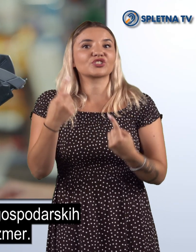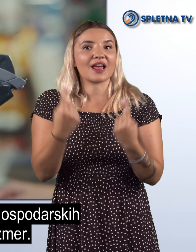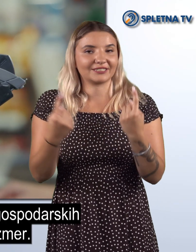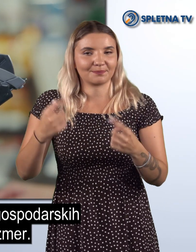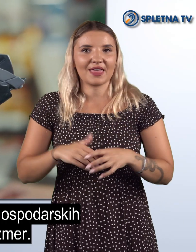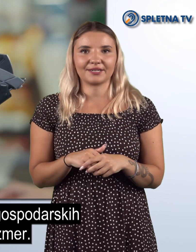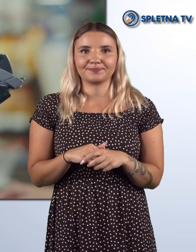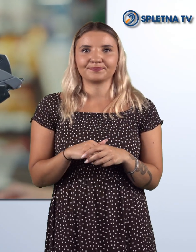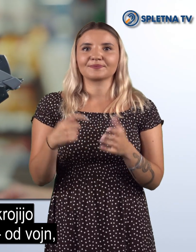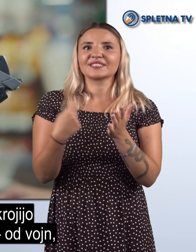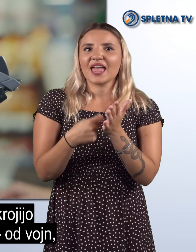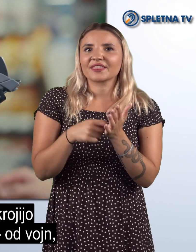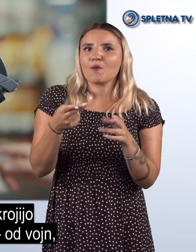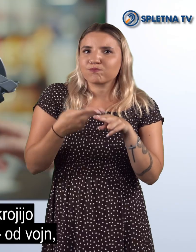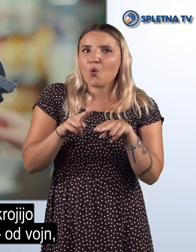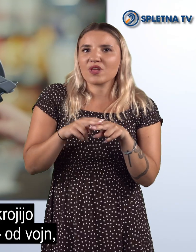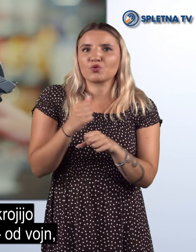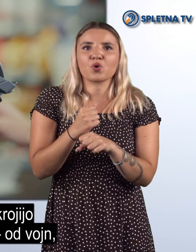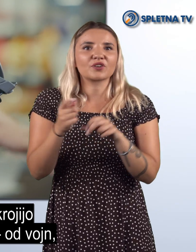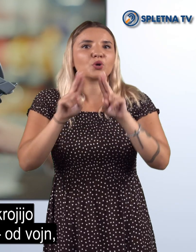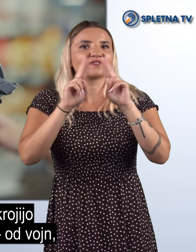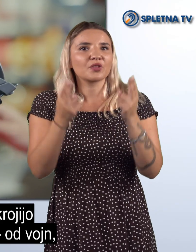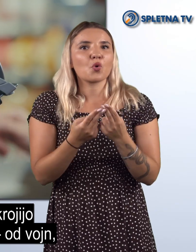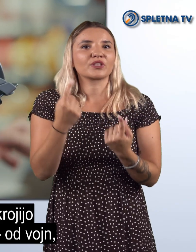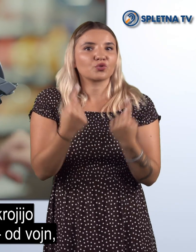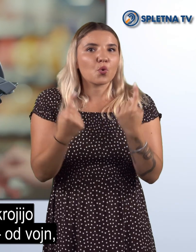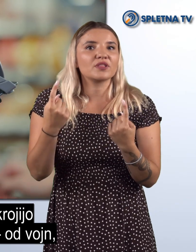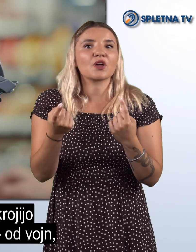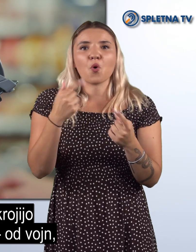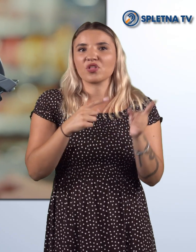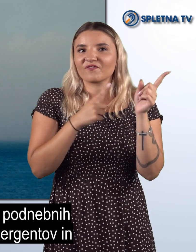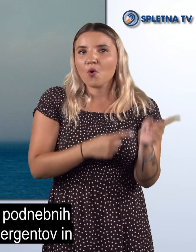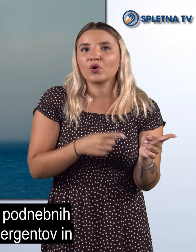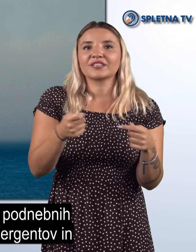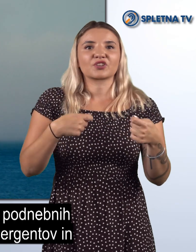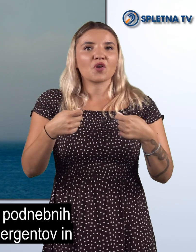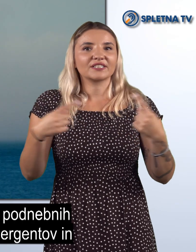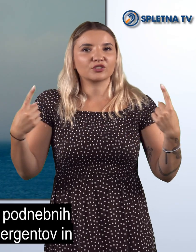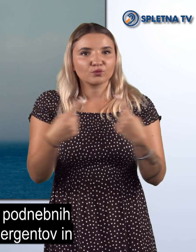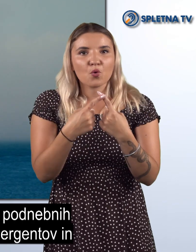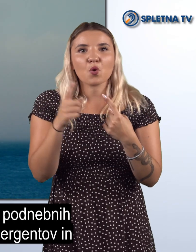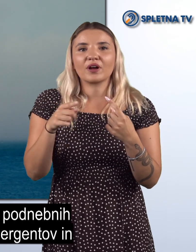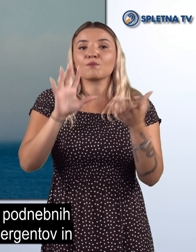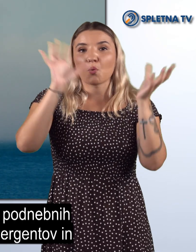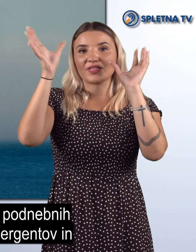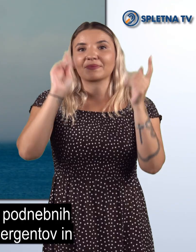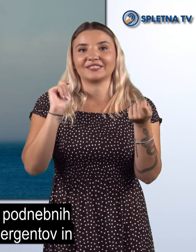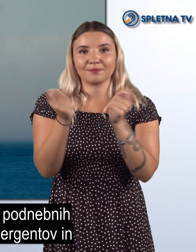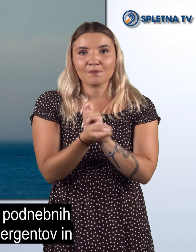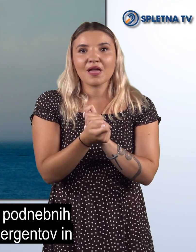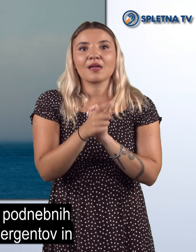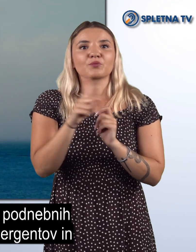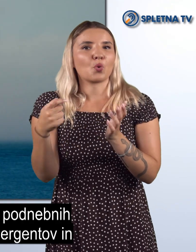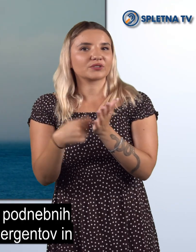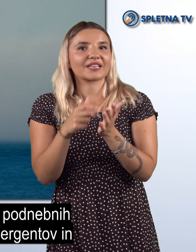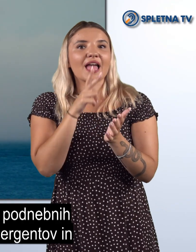in političnih razmer. Cene vse bolj krojijo svetovni dogodki. Od vojn, trgovinskih sporov in podnebnih